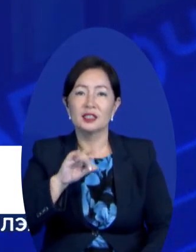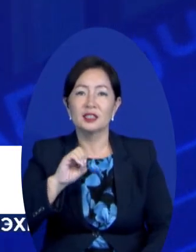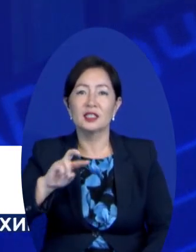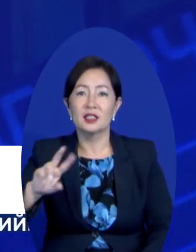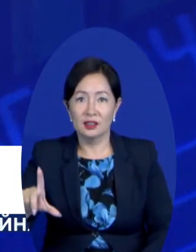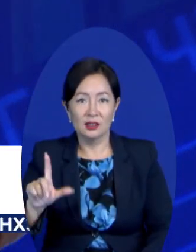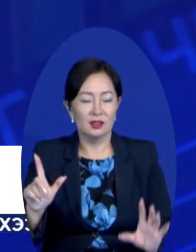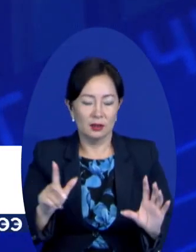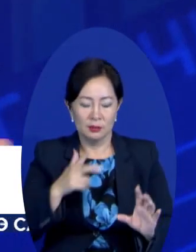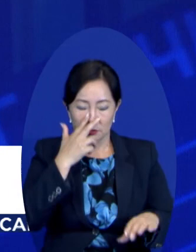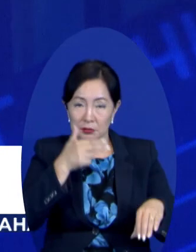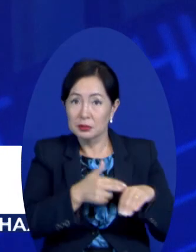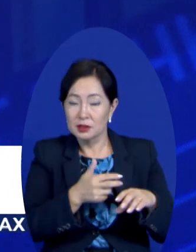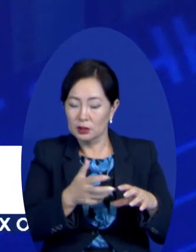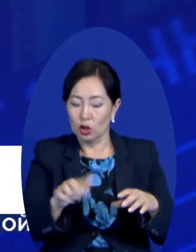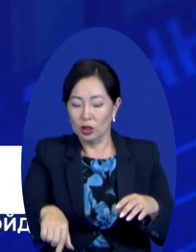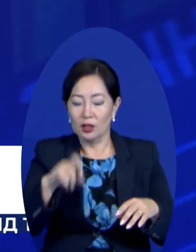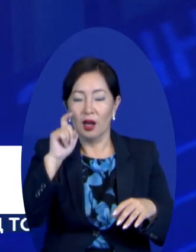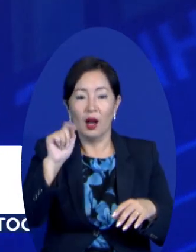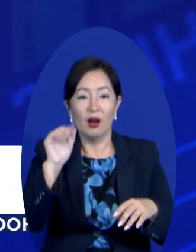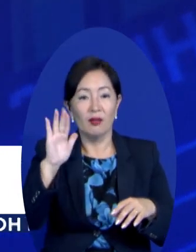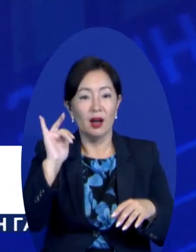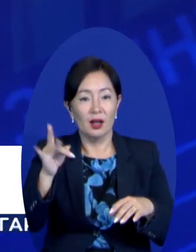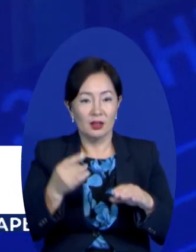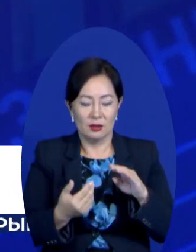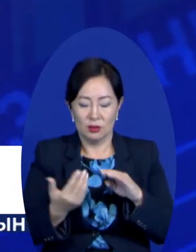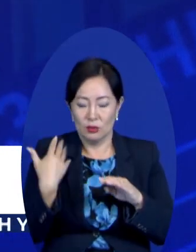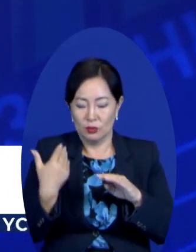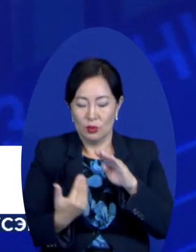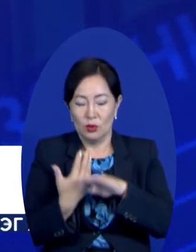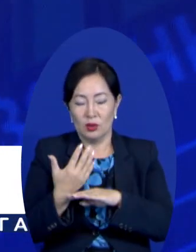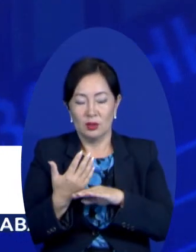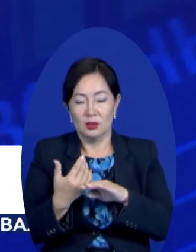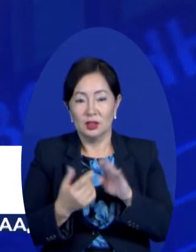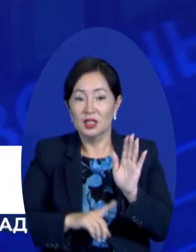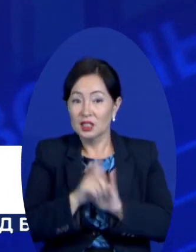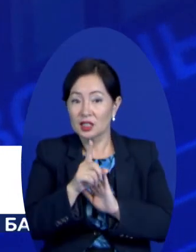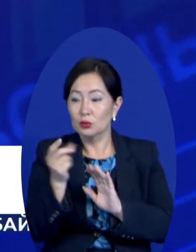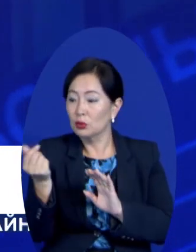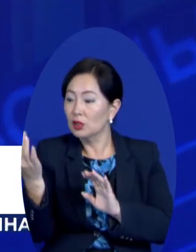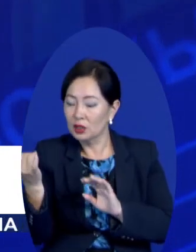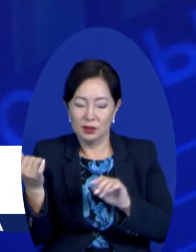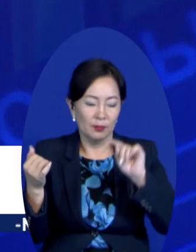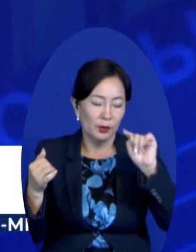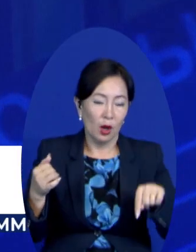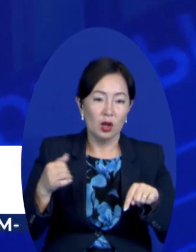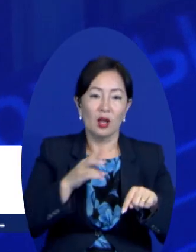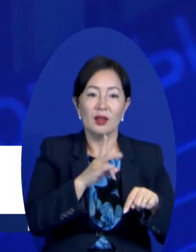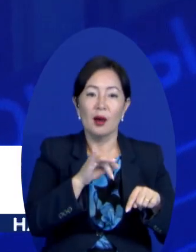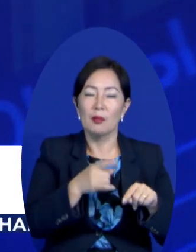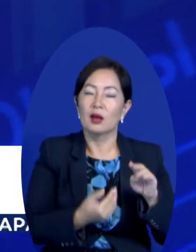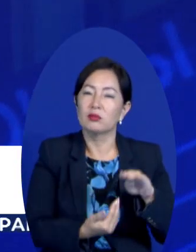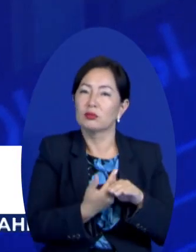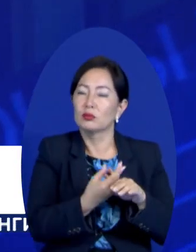хаврын одоо ургац одоо тариалан эхлэхэд те одоо үн ямар байт дизелийн үн ямар байсан тэр үед